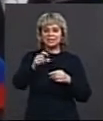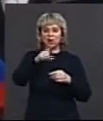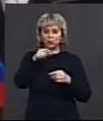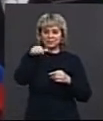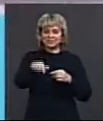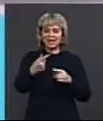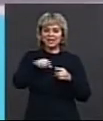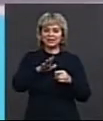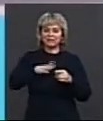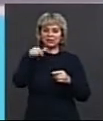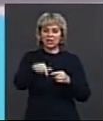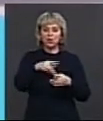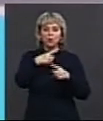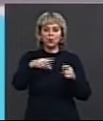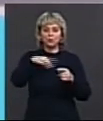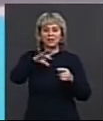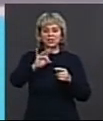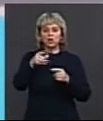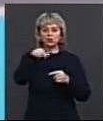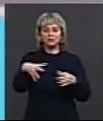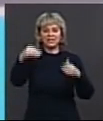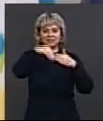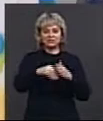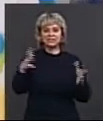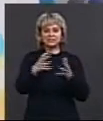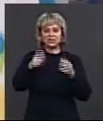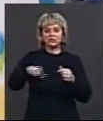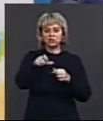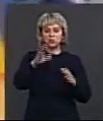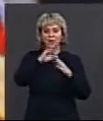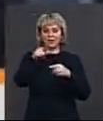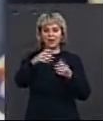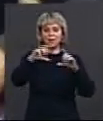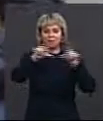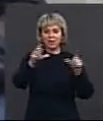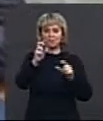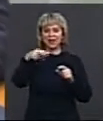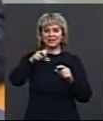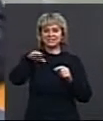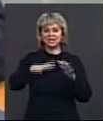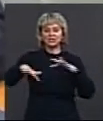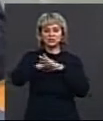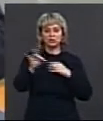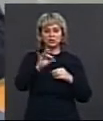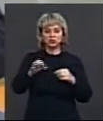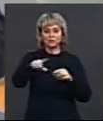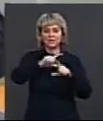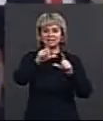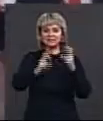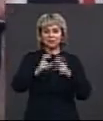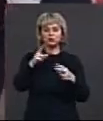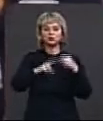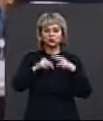гуся нашего местного. Более 500 000 000 рублей инвестирует в сохранение донской экологии компания «Балтика». На территории ростовского завода